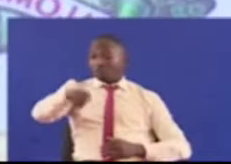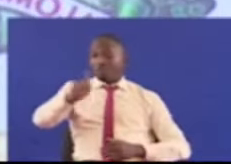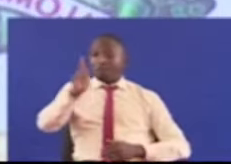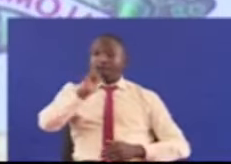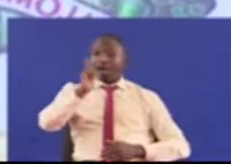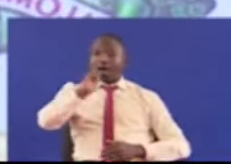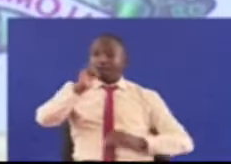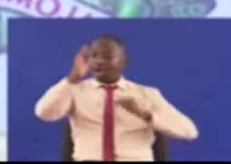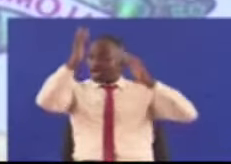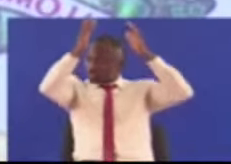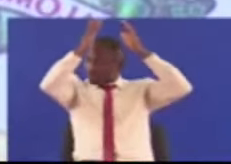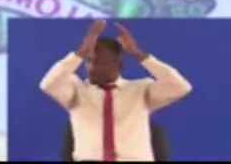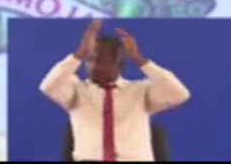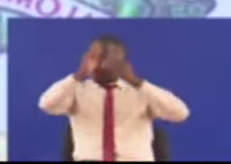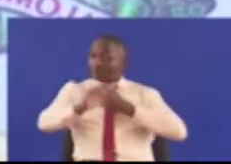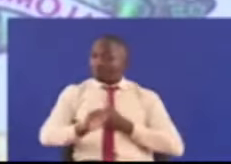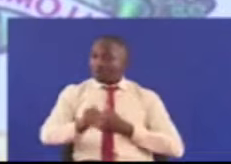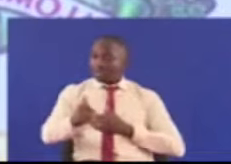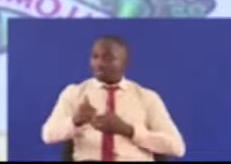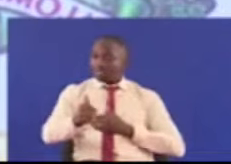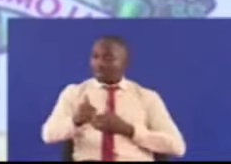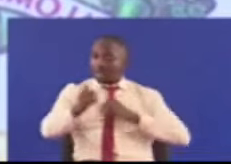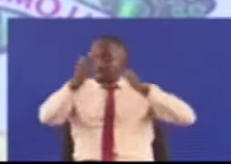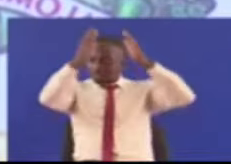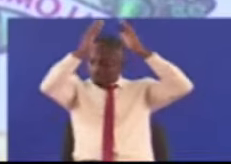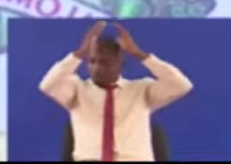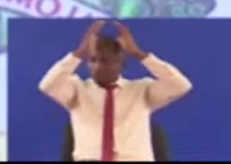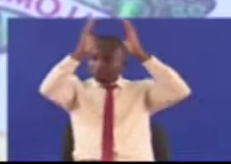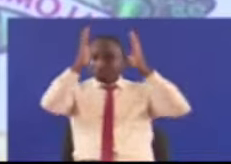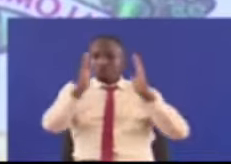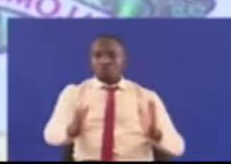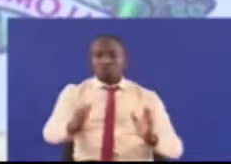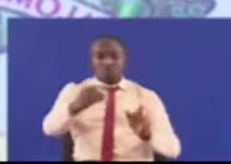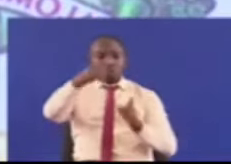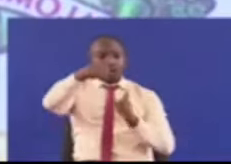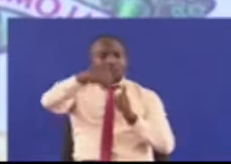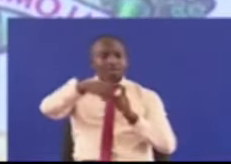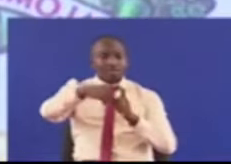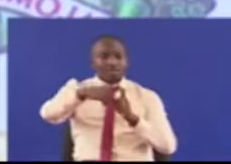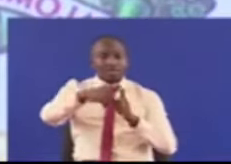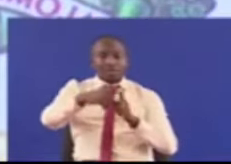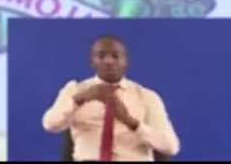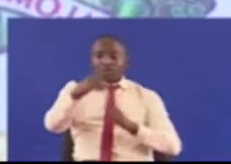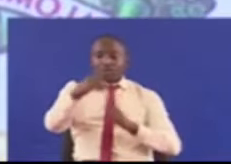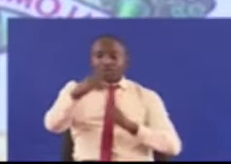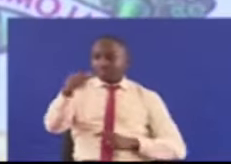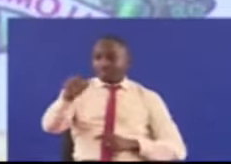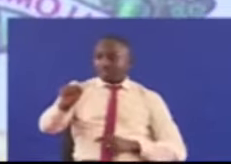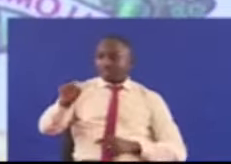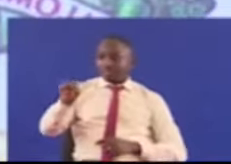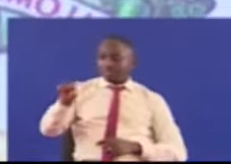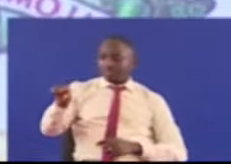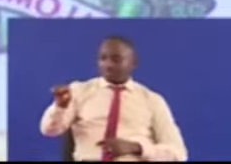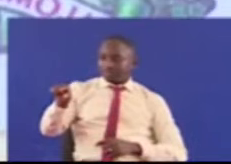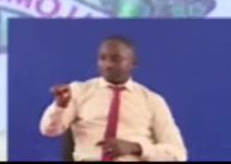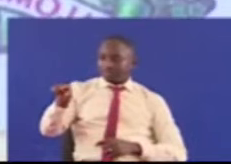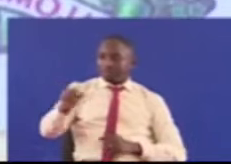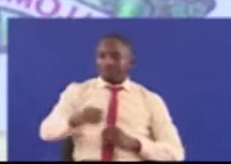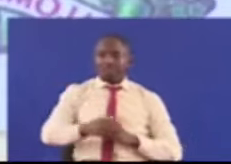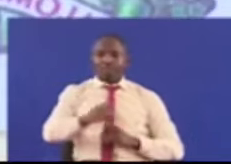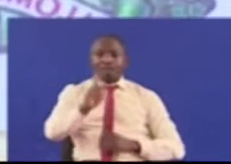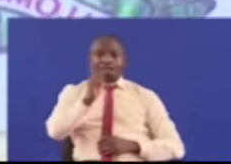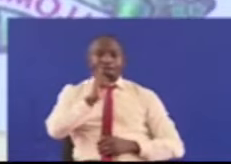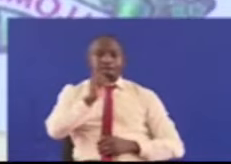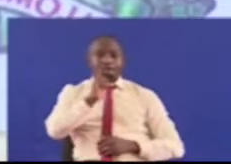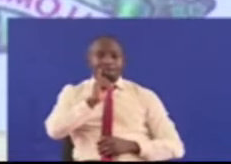mama askofu amemwakilisha, askofu mkuu wa kanisa la Tanzania Assemblies of God,